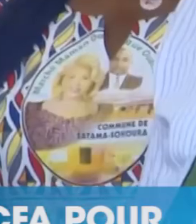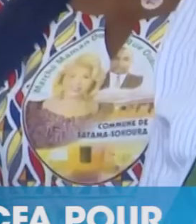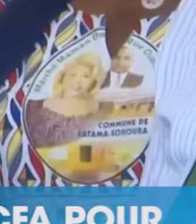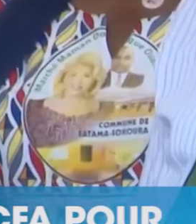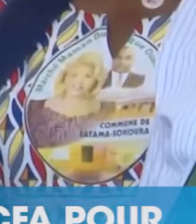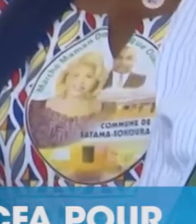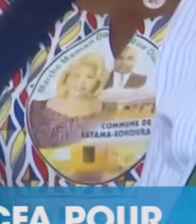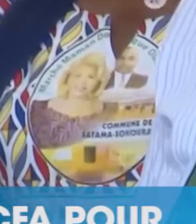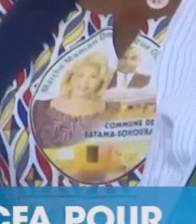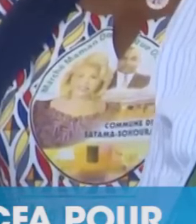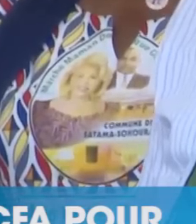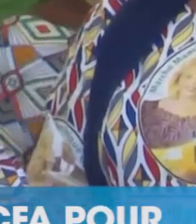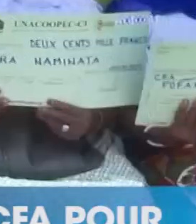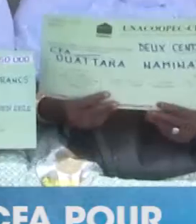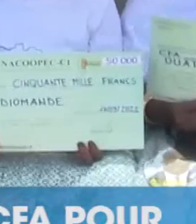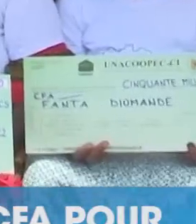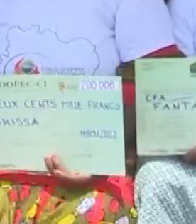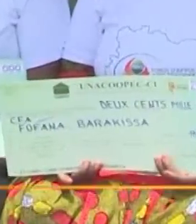leurs activités génératrices de revenus.